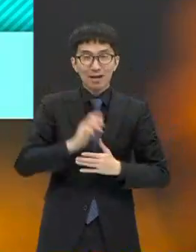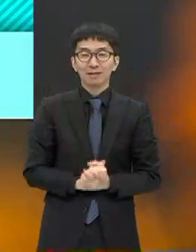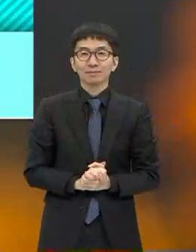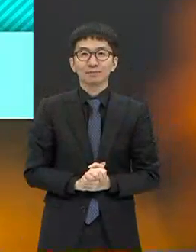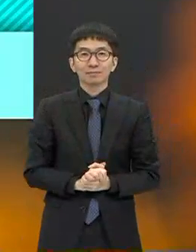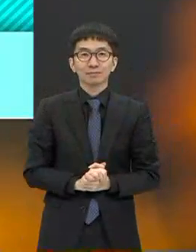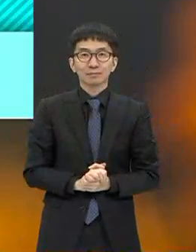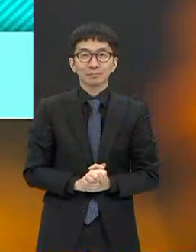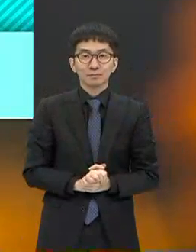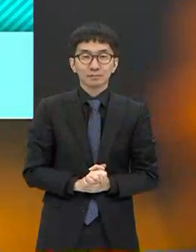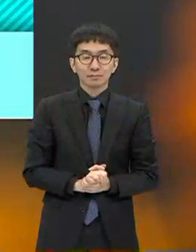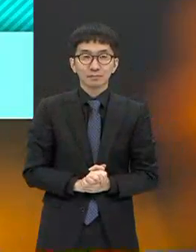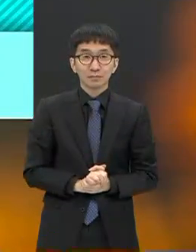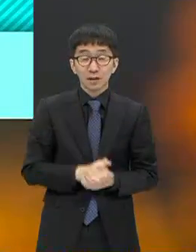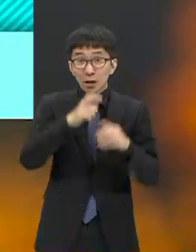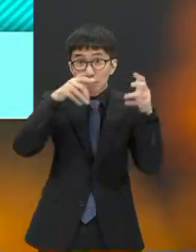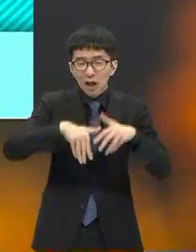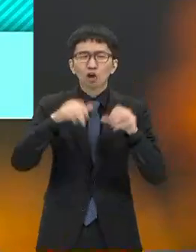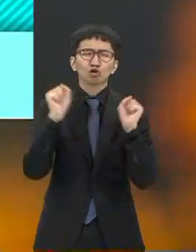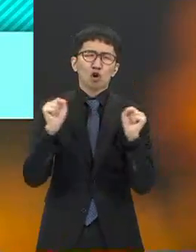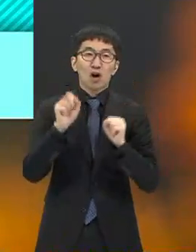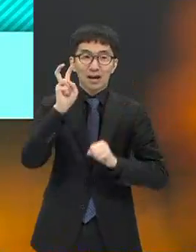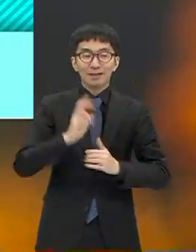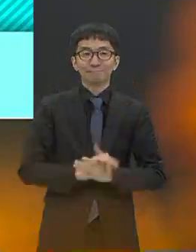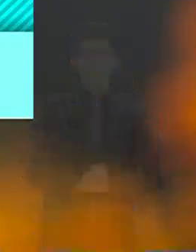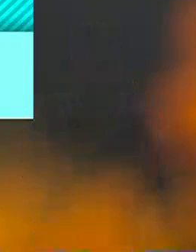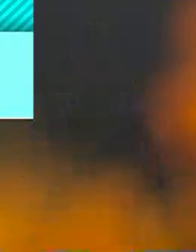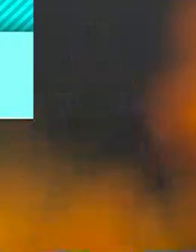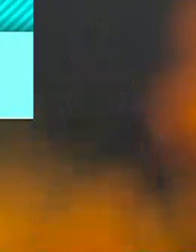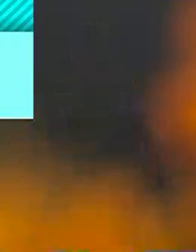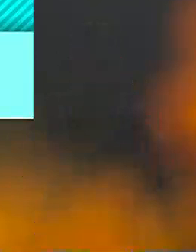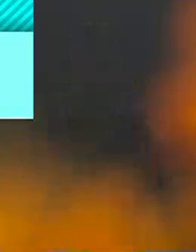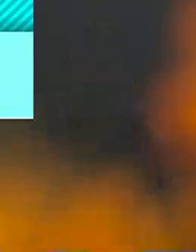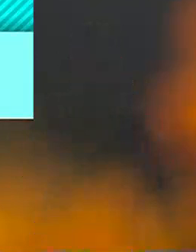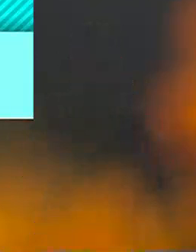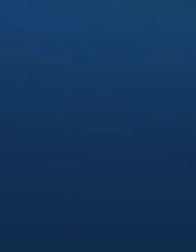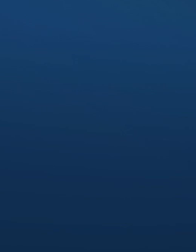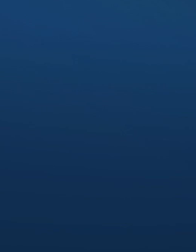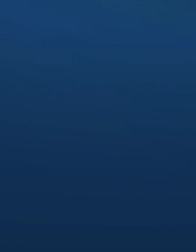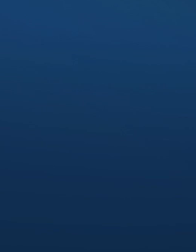비가 내린 뒤로는 공기가 한층 더 쌀쌀해질 전망입니다. 내셨습니다. 네,